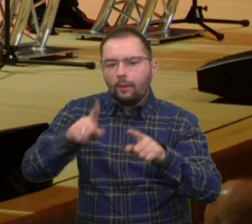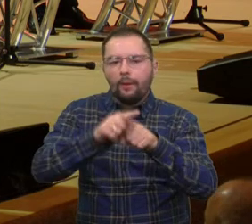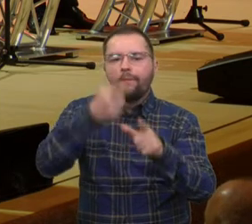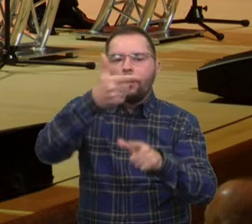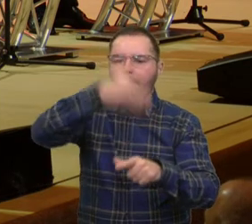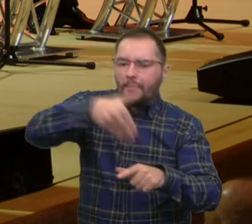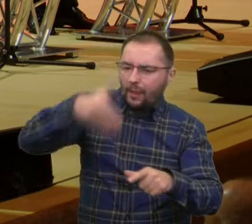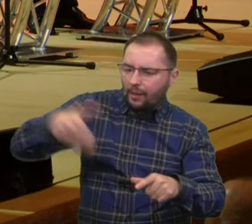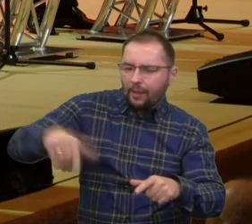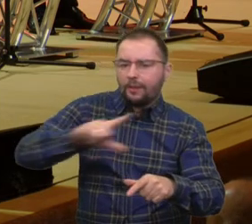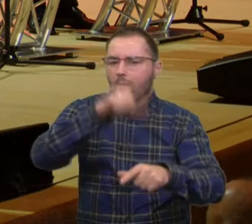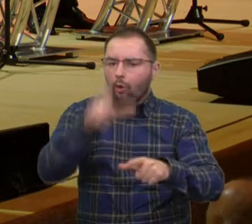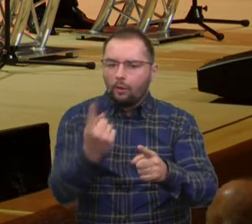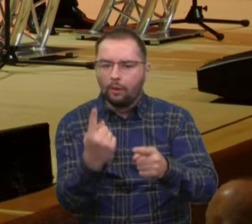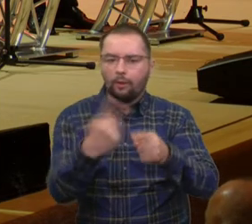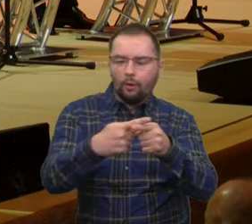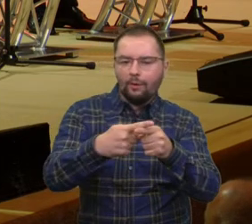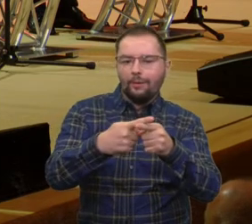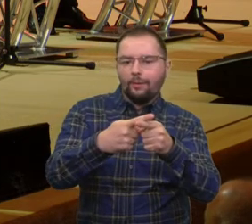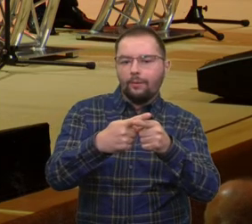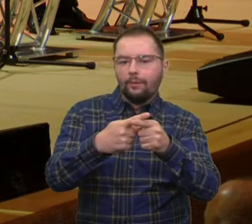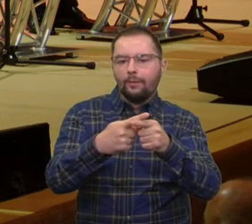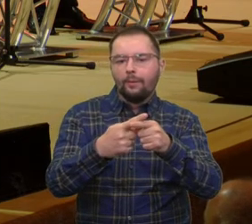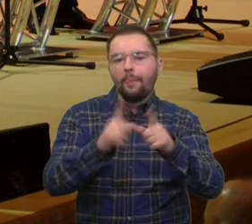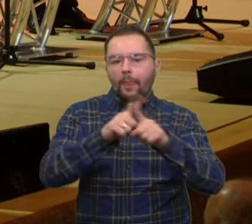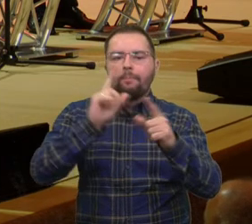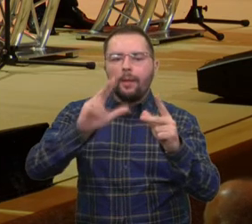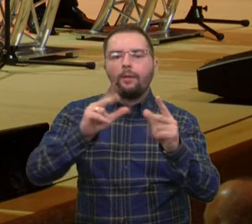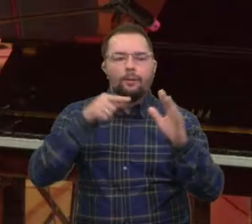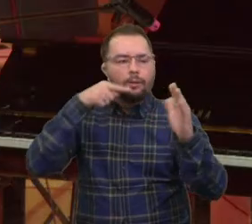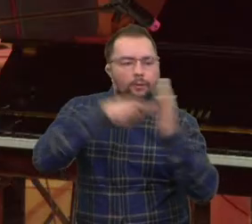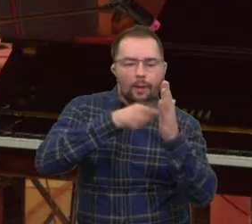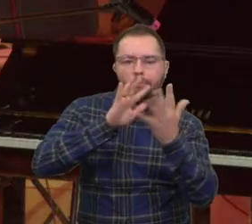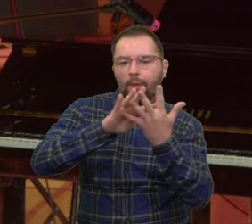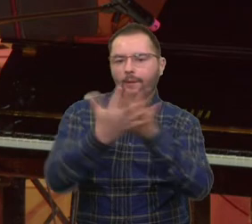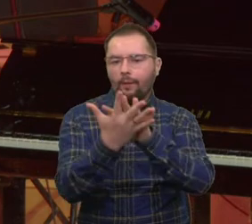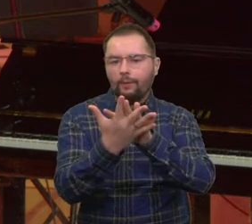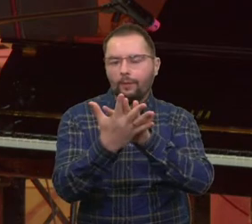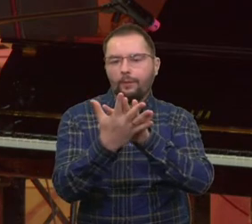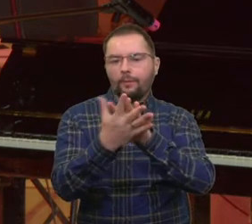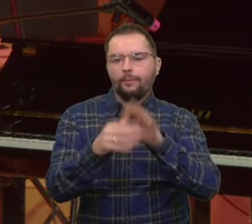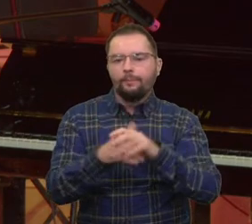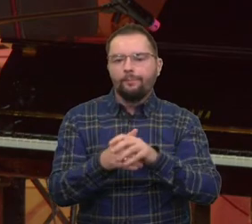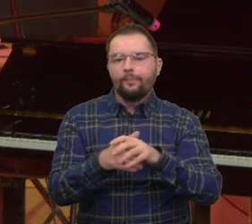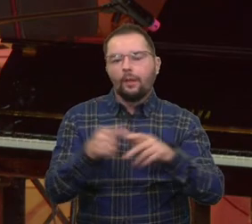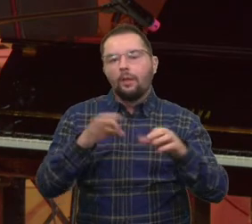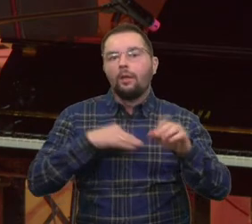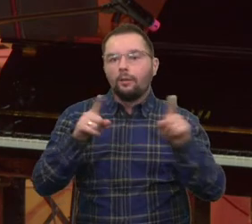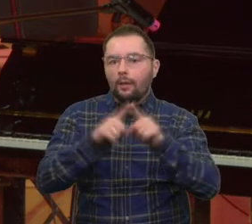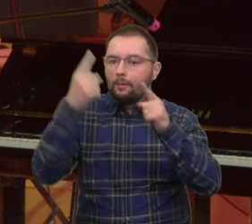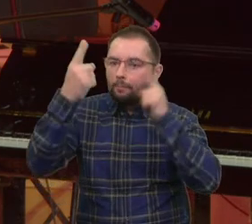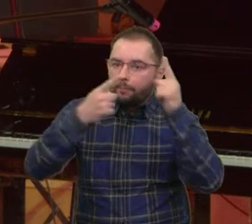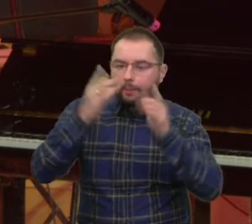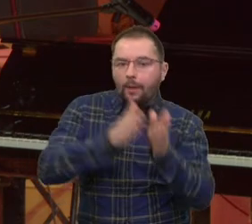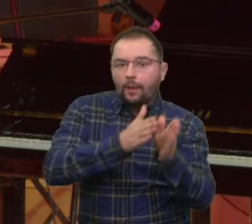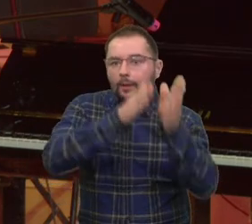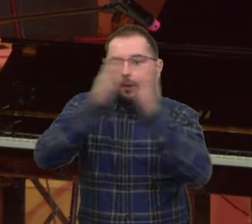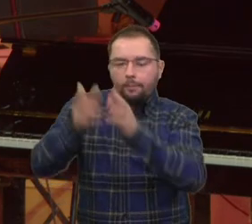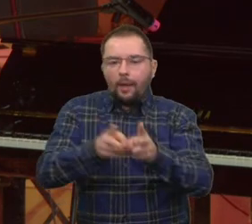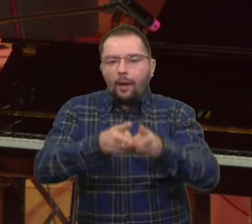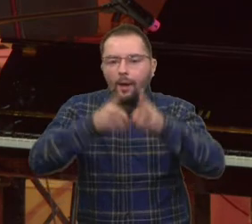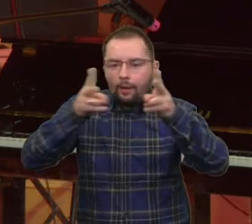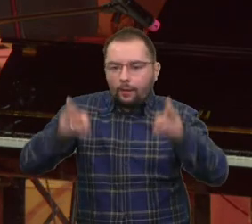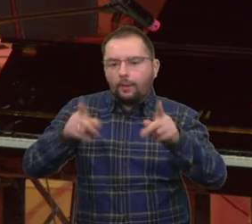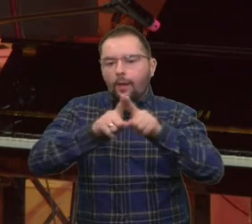euro dodatkowych środków na Fundusz Sprawiedliwej Transformacji. Ale już myślimy o kolejnej kadencji, myślimy o kolejnym